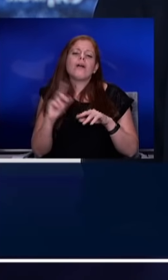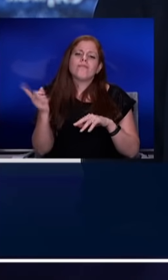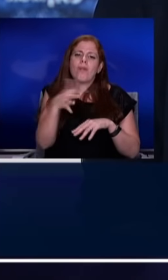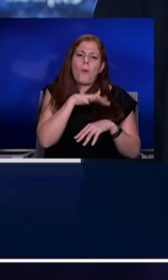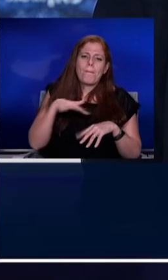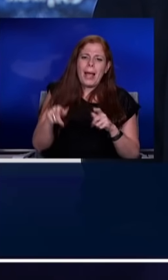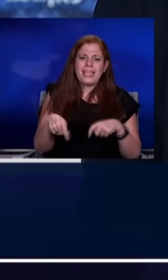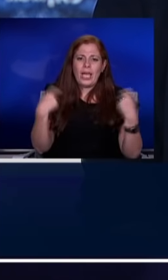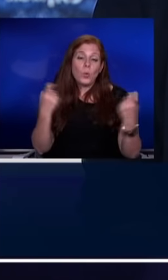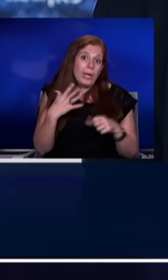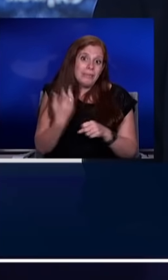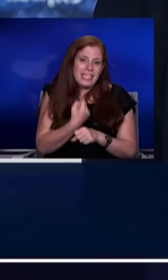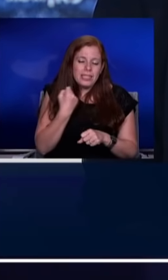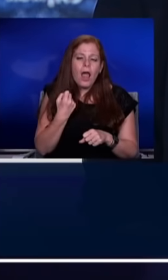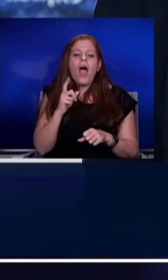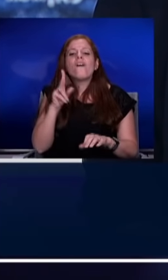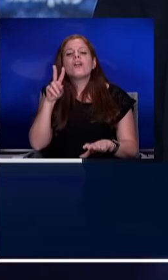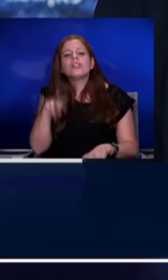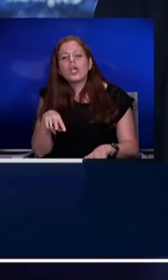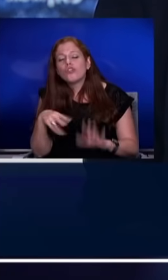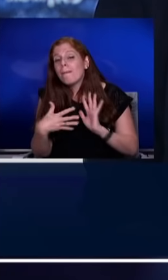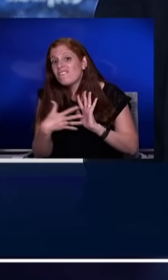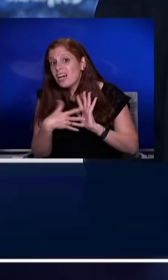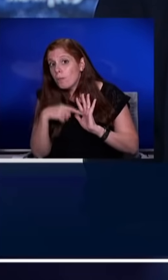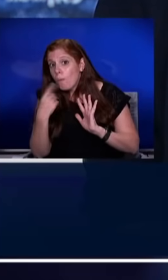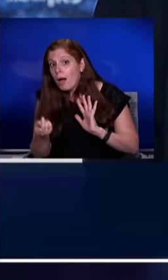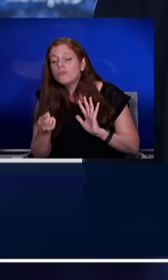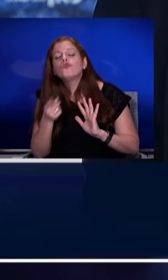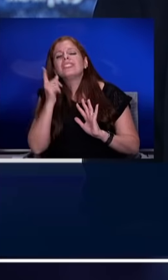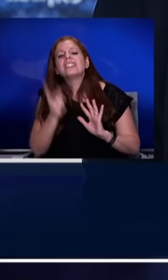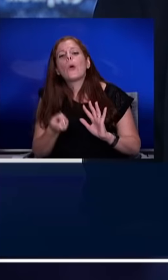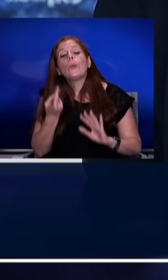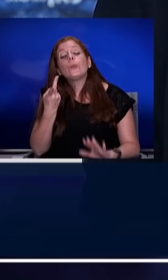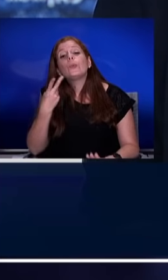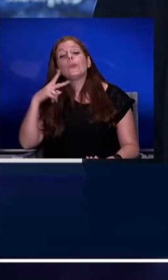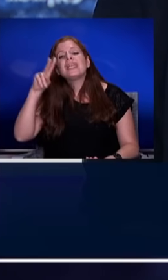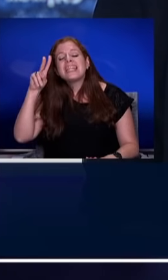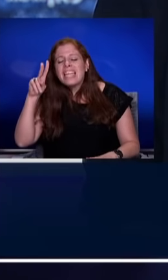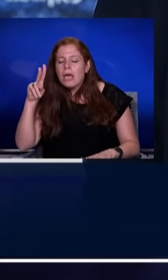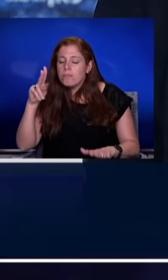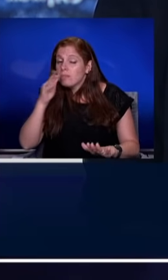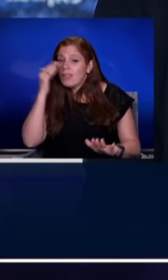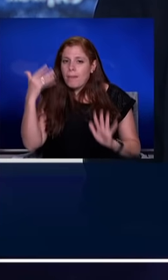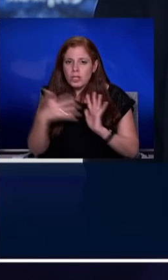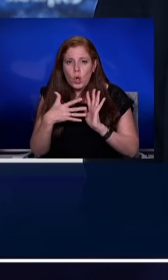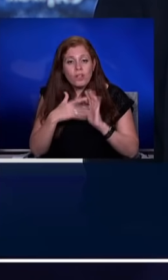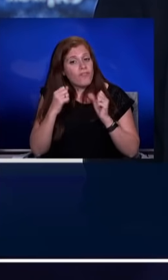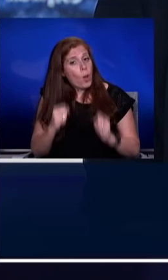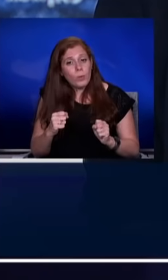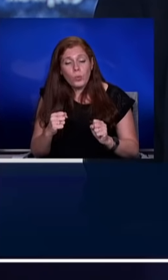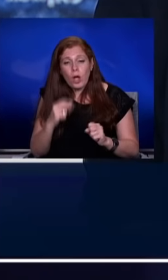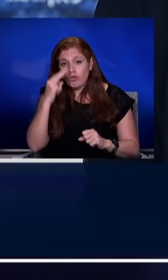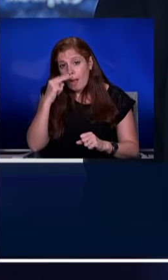אם הפיילוט הזה יצליח. אבל יש, המבקרים אומרים שיצטרכו יותר מדי בדיקות, ולא בטוח שהפיילוט הזה יכול